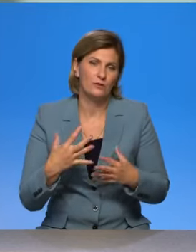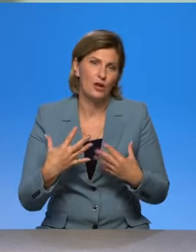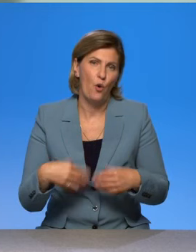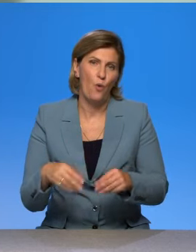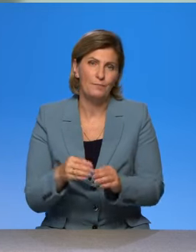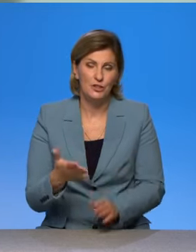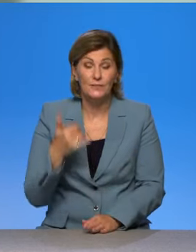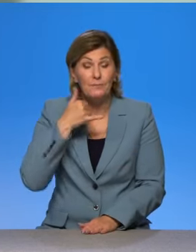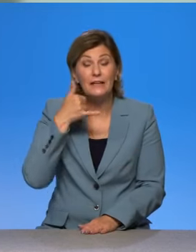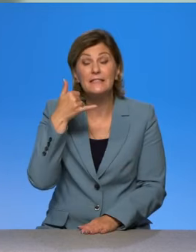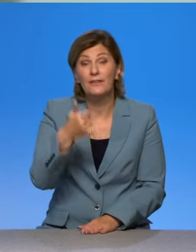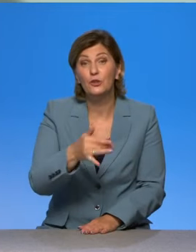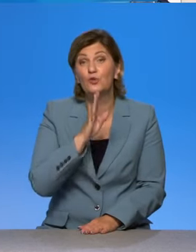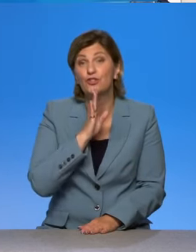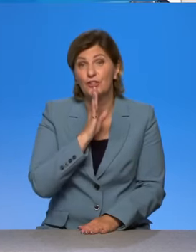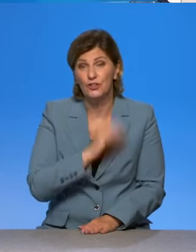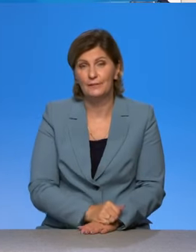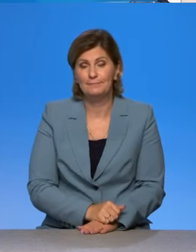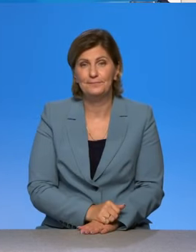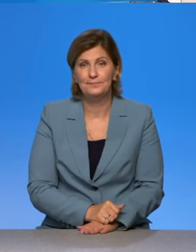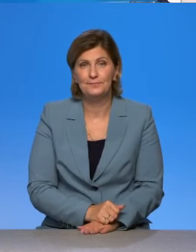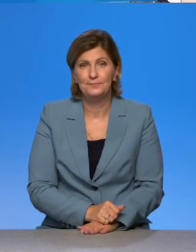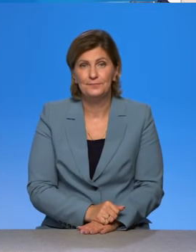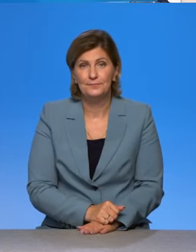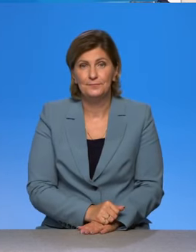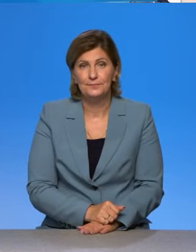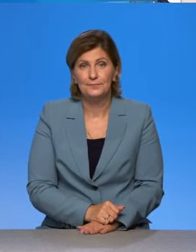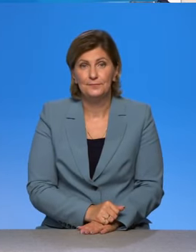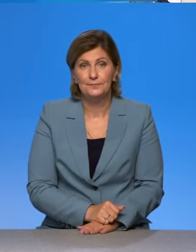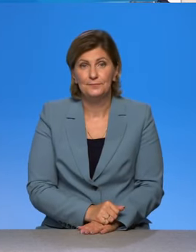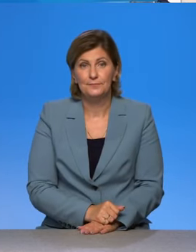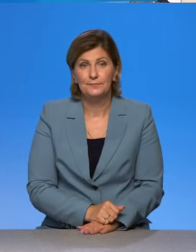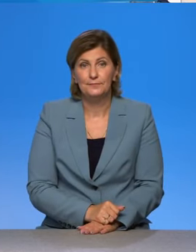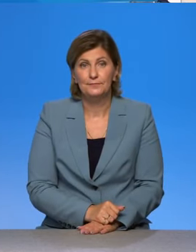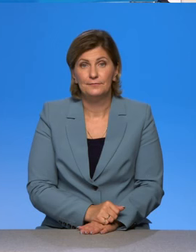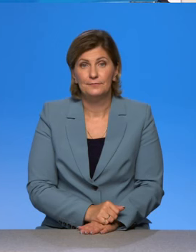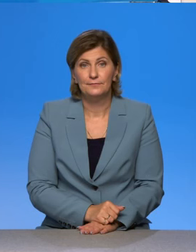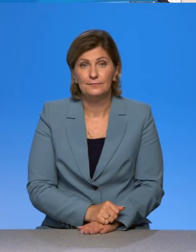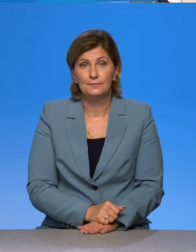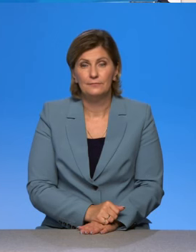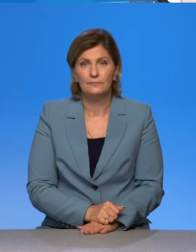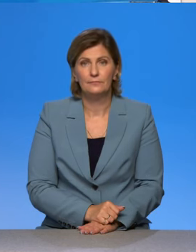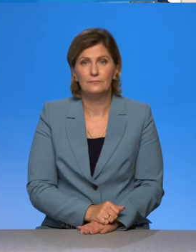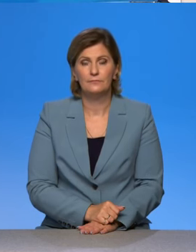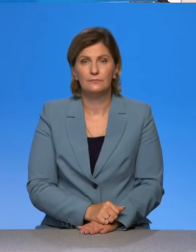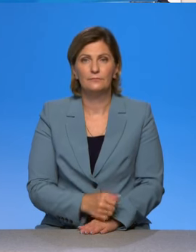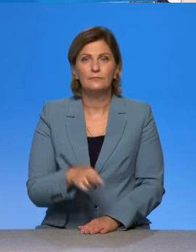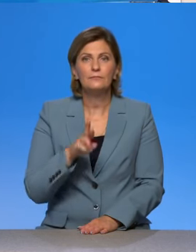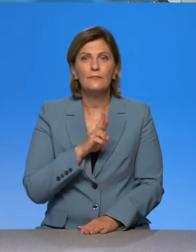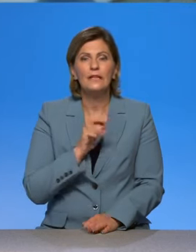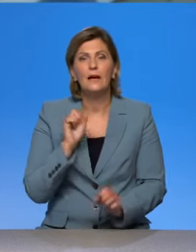телефонные звонки. Сначала Тамара из Москвы. Здравствуйте. Здравствуйте. Да, слушаем. Я могу